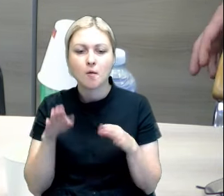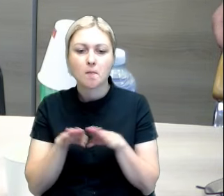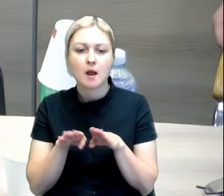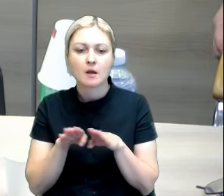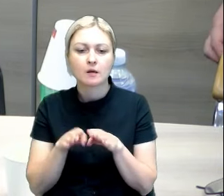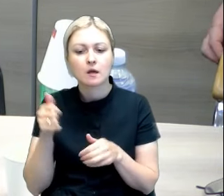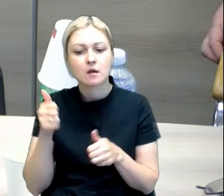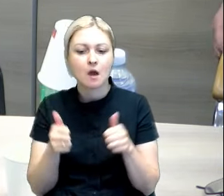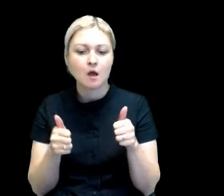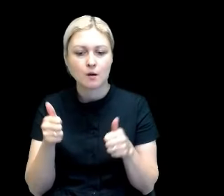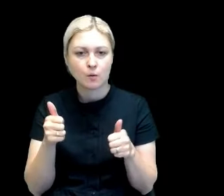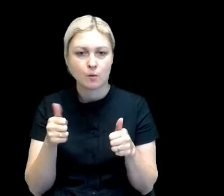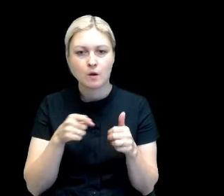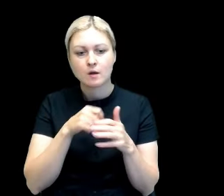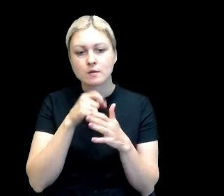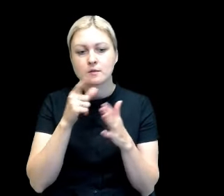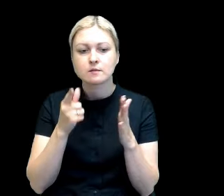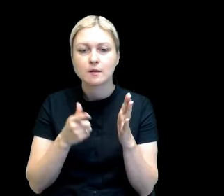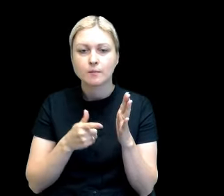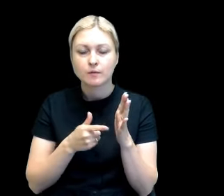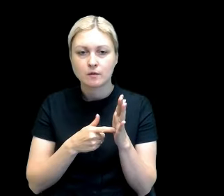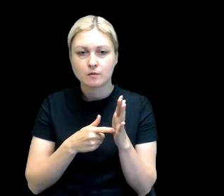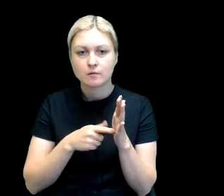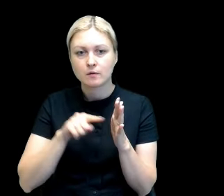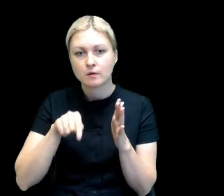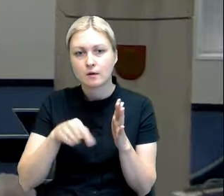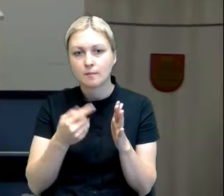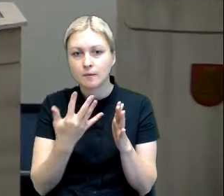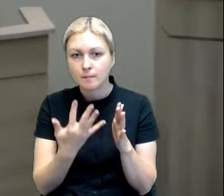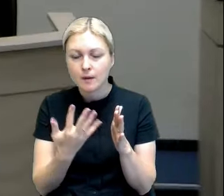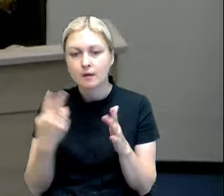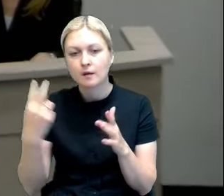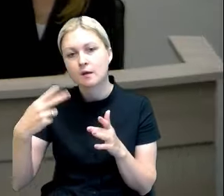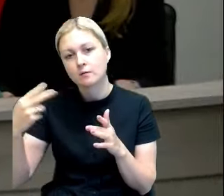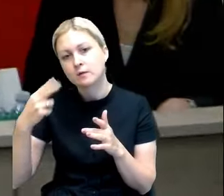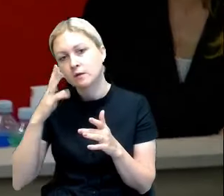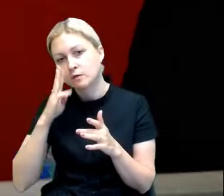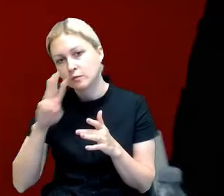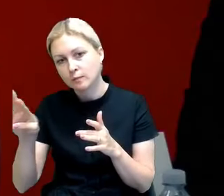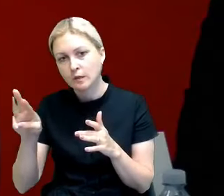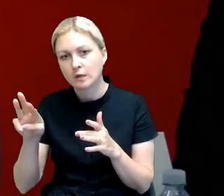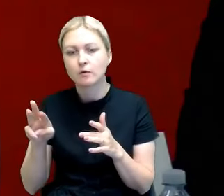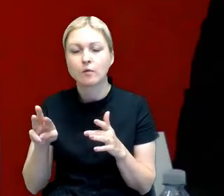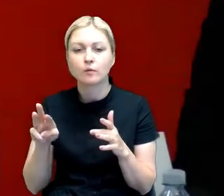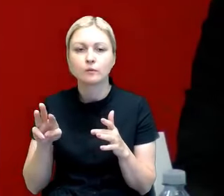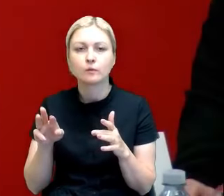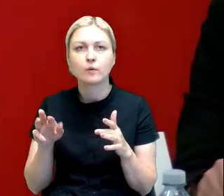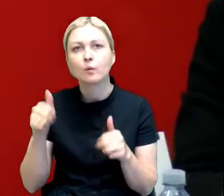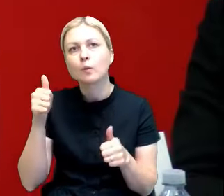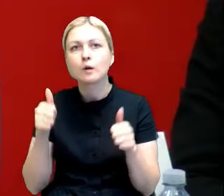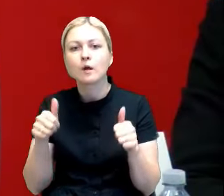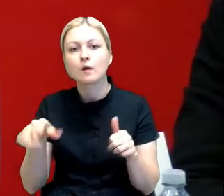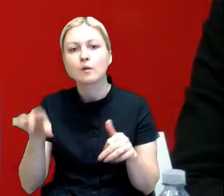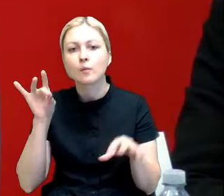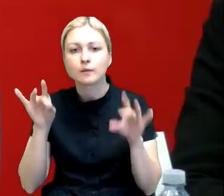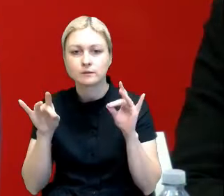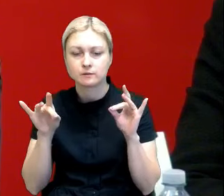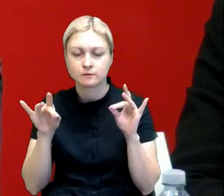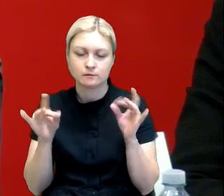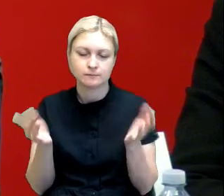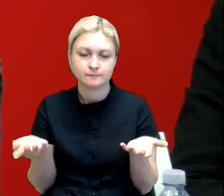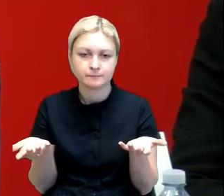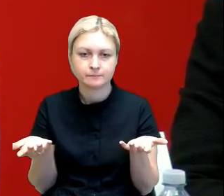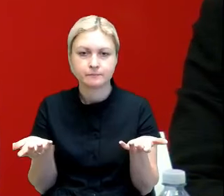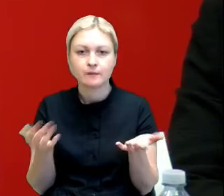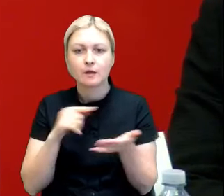tai yra 17 su5 ar 20 milijonų tai tie klausimai kurie